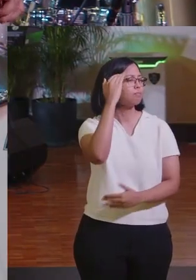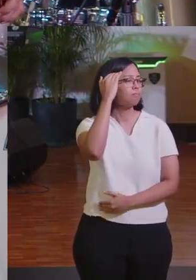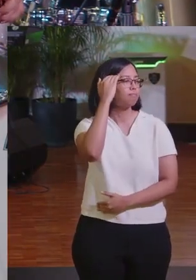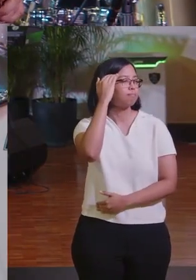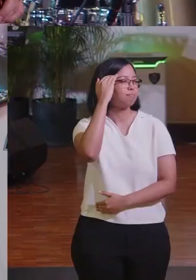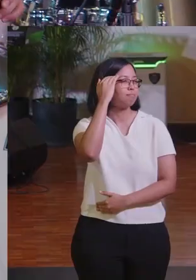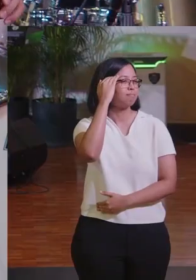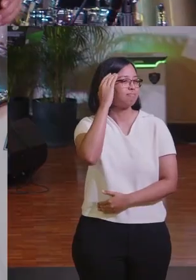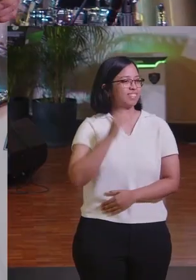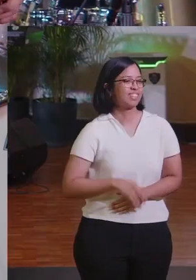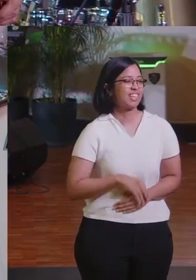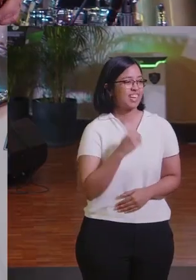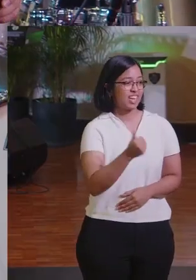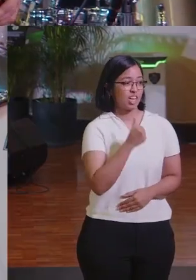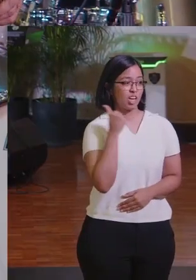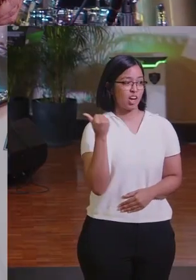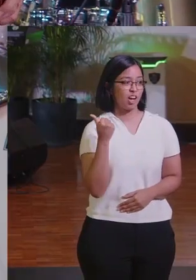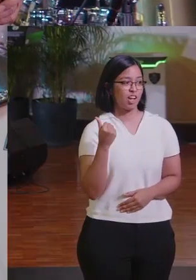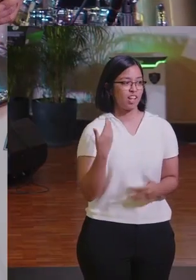konti lang buhok, kaya mas madali.